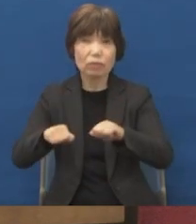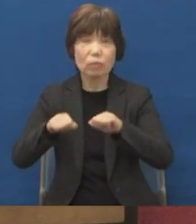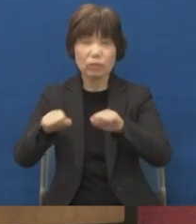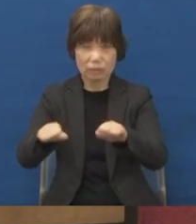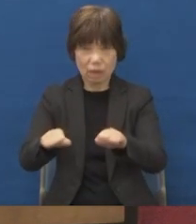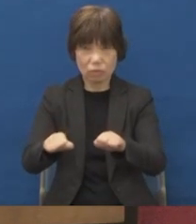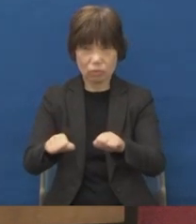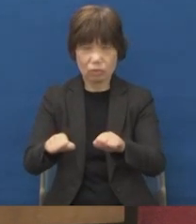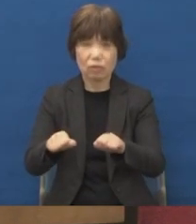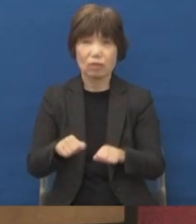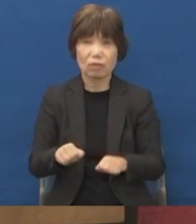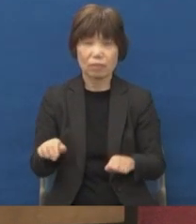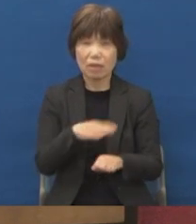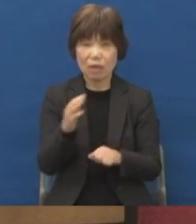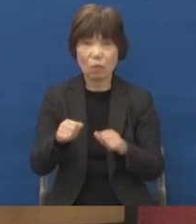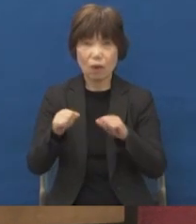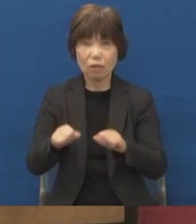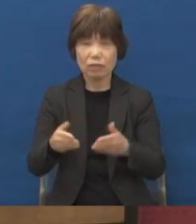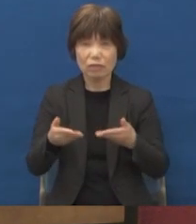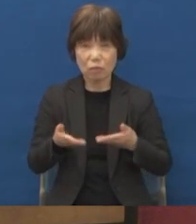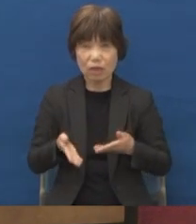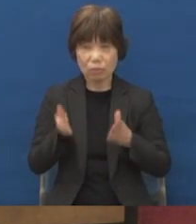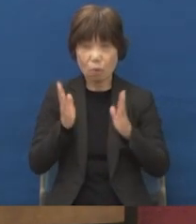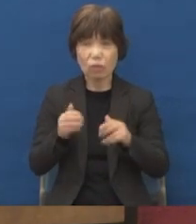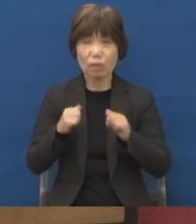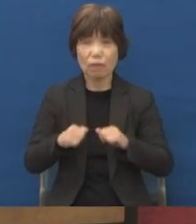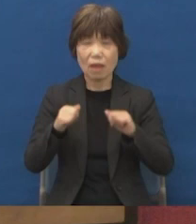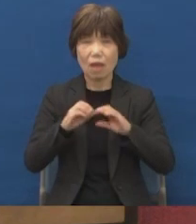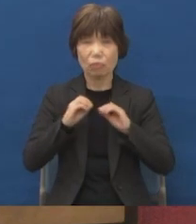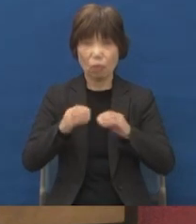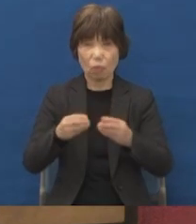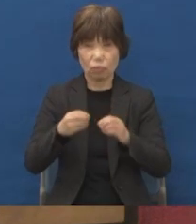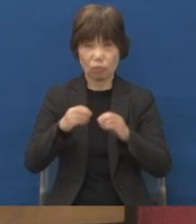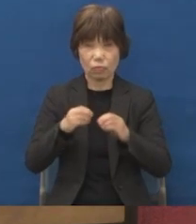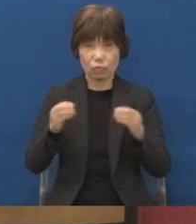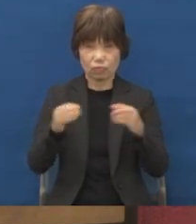同を求めて討論といたします。